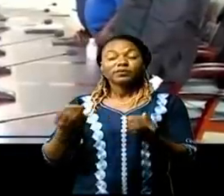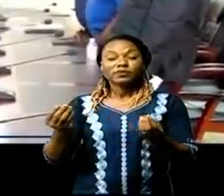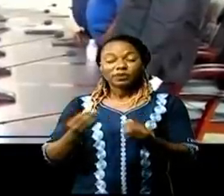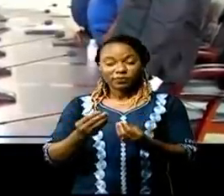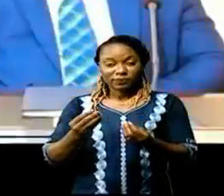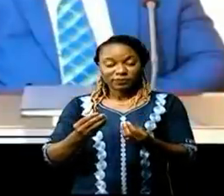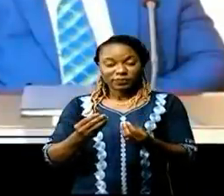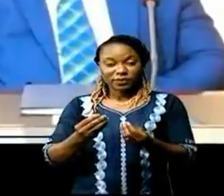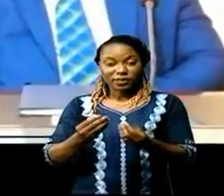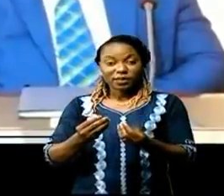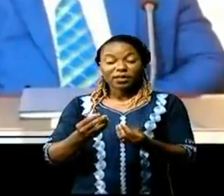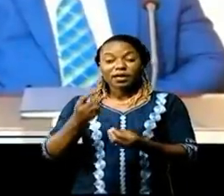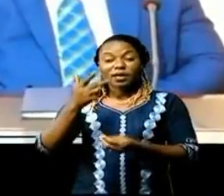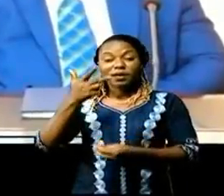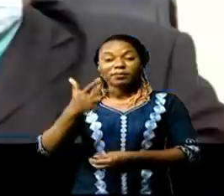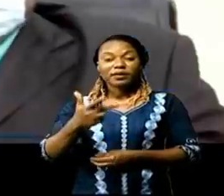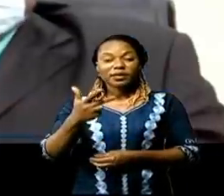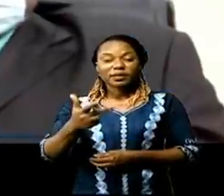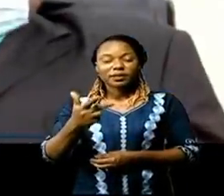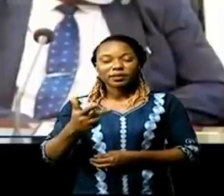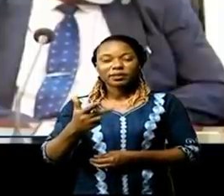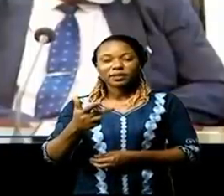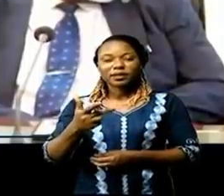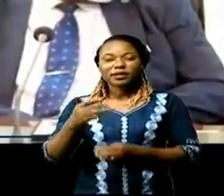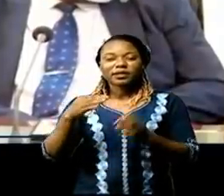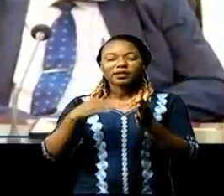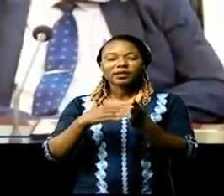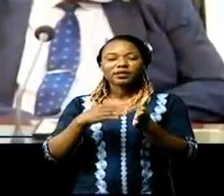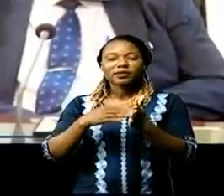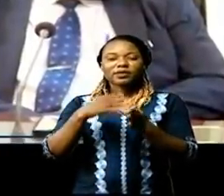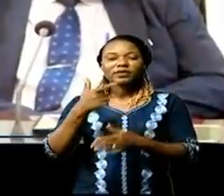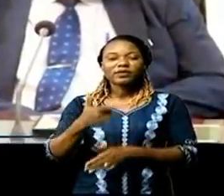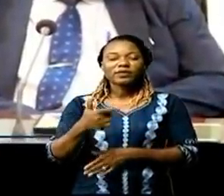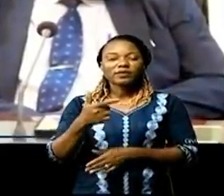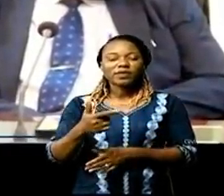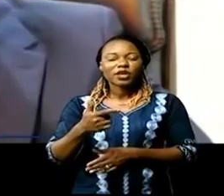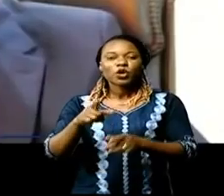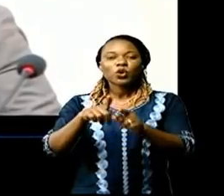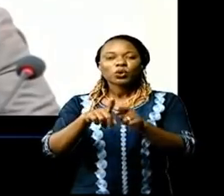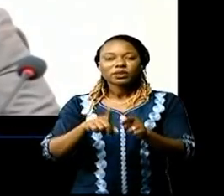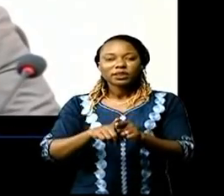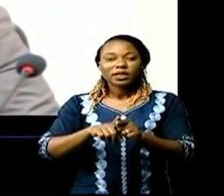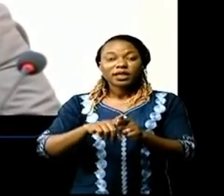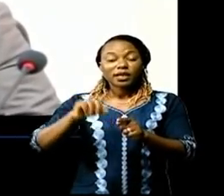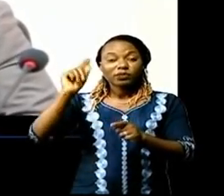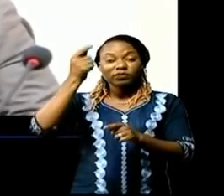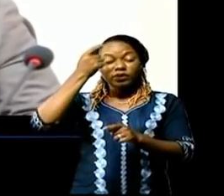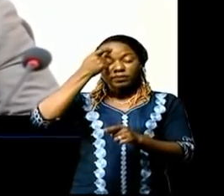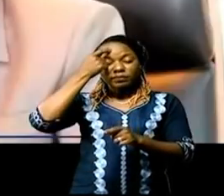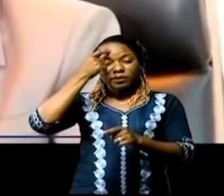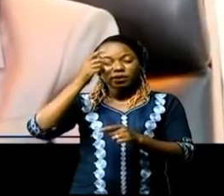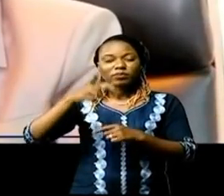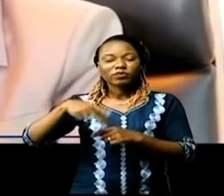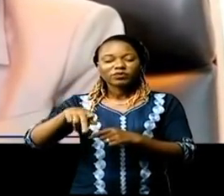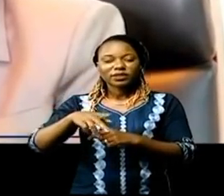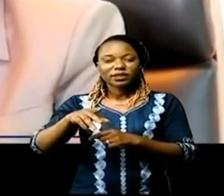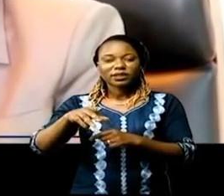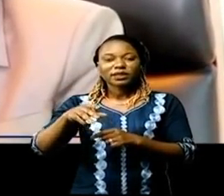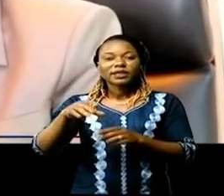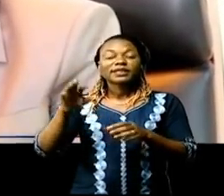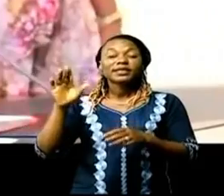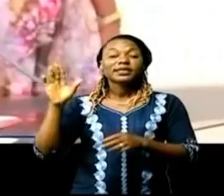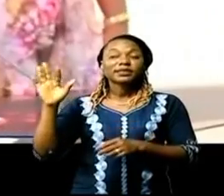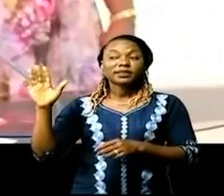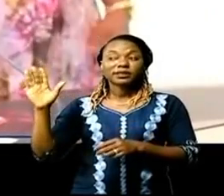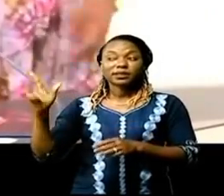conclue mercredi 9 février 2022 à l'hôtel des villes entre, d'une part, le gouvernement provincial de Kinshasa, représenté par